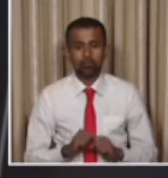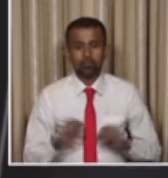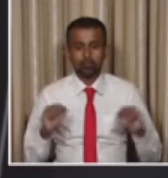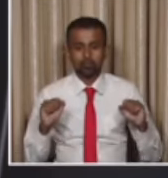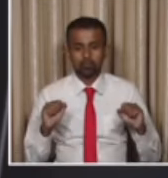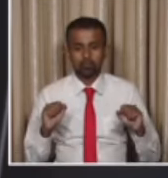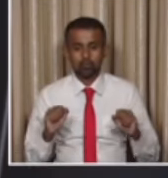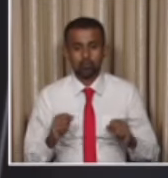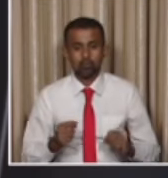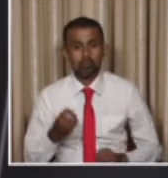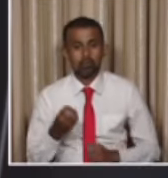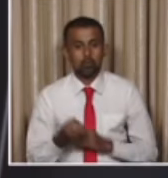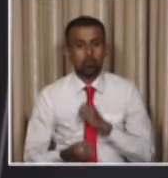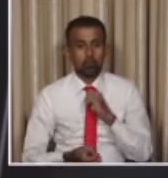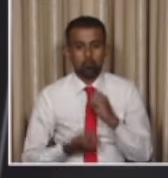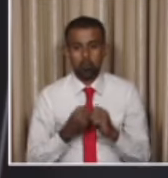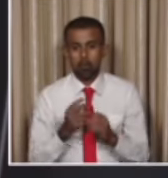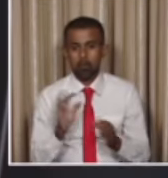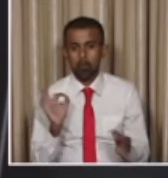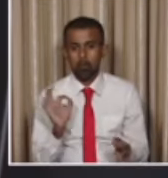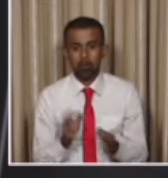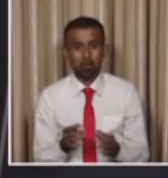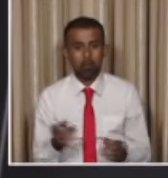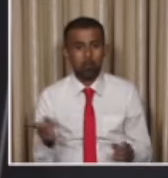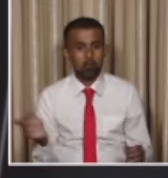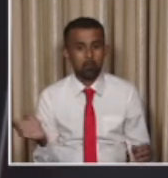අරගලකරුවන්නා ප්‍රචණ්ඩකරුවන් විසින් ගිනිතියා මරලා